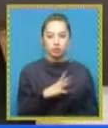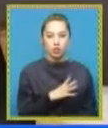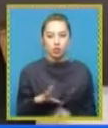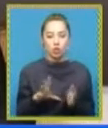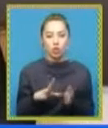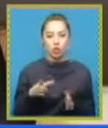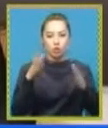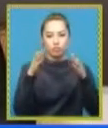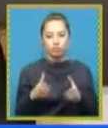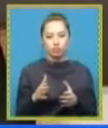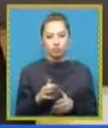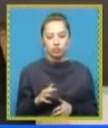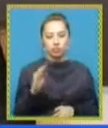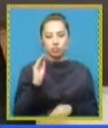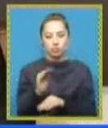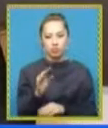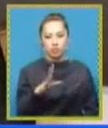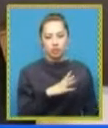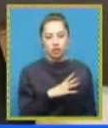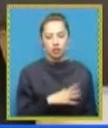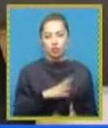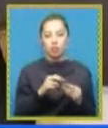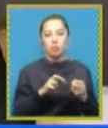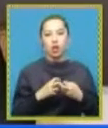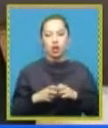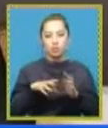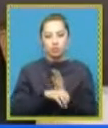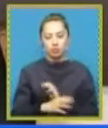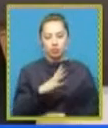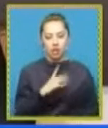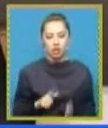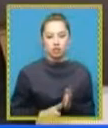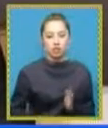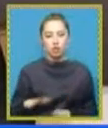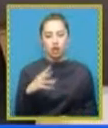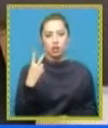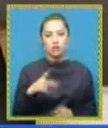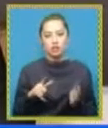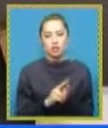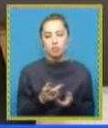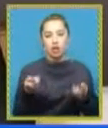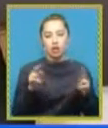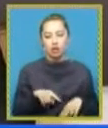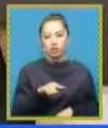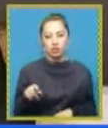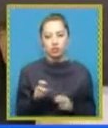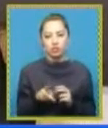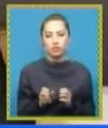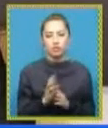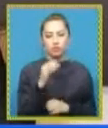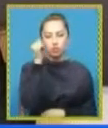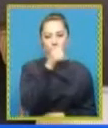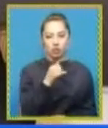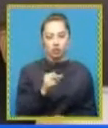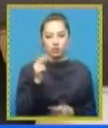қаржы қарастырып, сөйтіп мәселе шешілген 7 елді мекен. Қалған 27 елді мекенге осы 2014 жыл қаржы